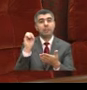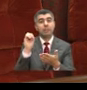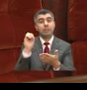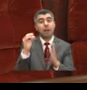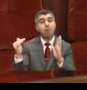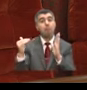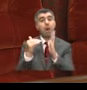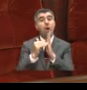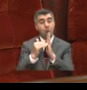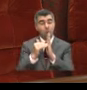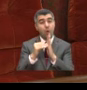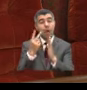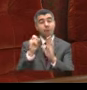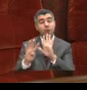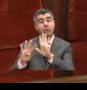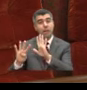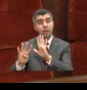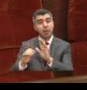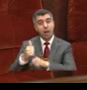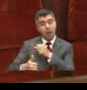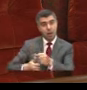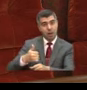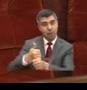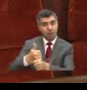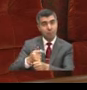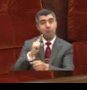ديال 2019، وهذه السنة إن شاء الله غادي يكون أيضا